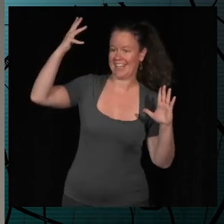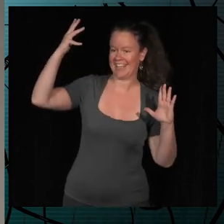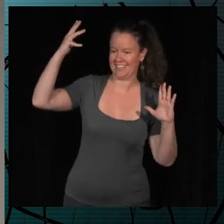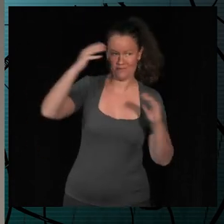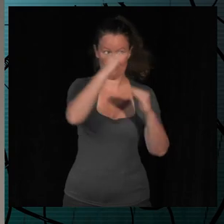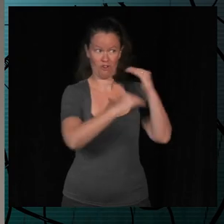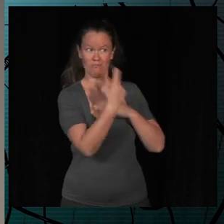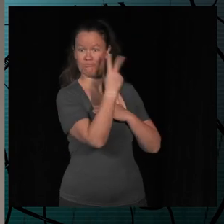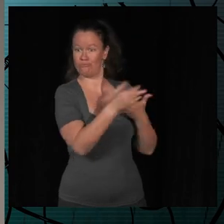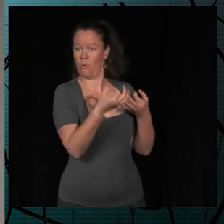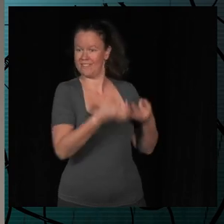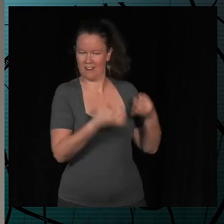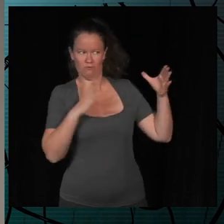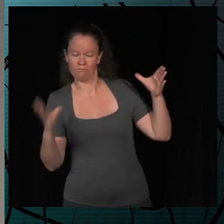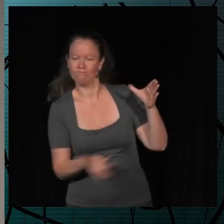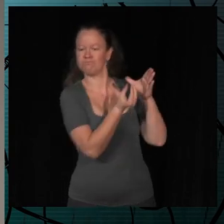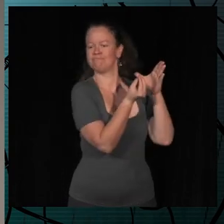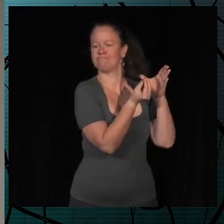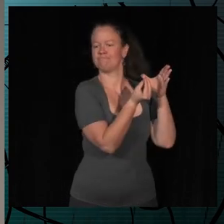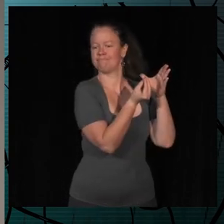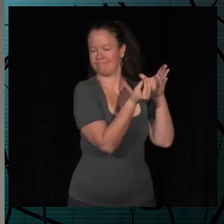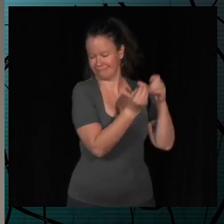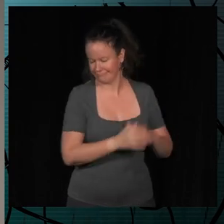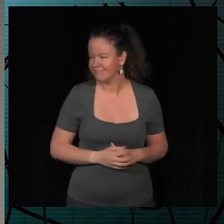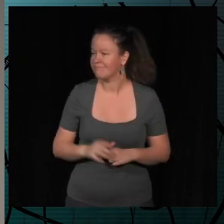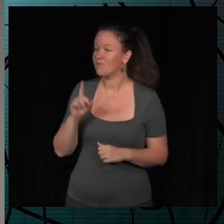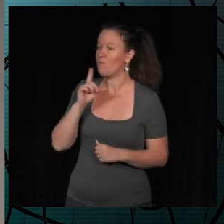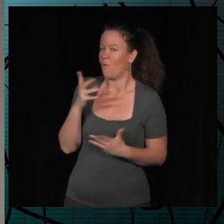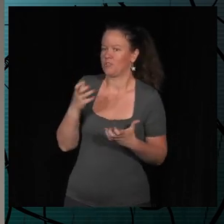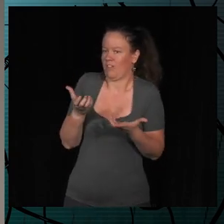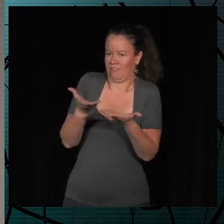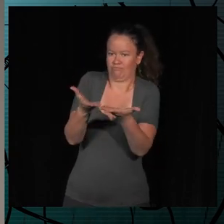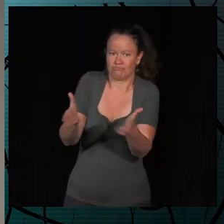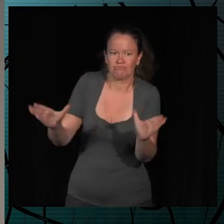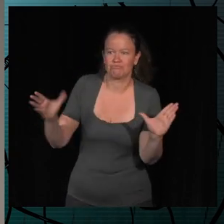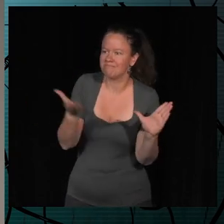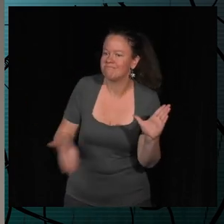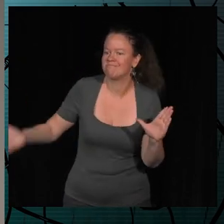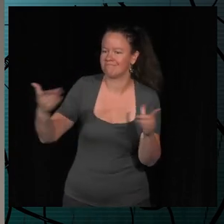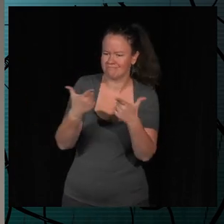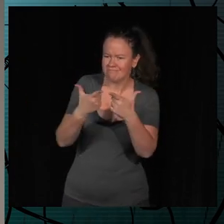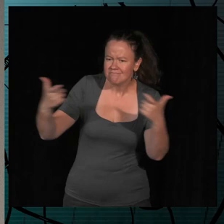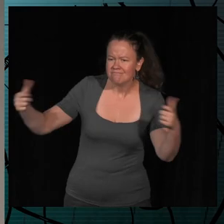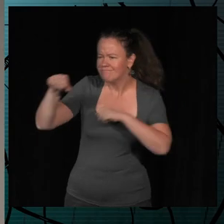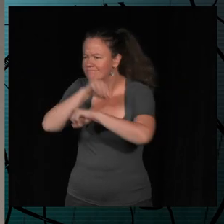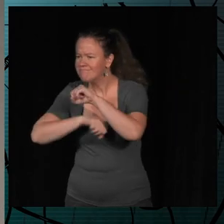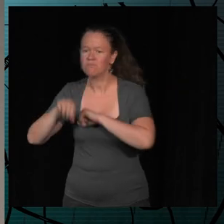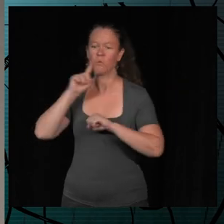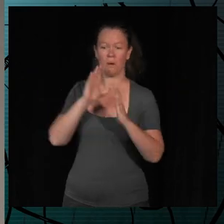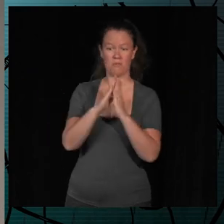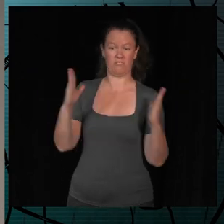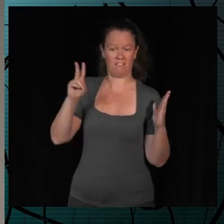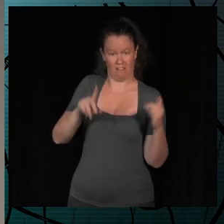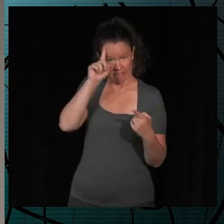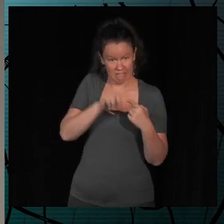de s'inscrire avec ce programme dans la diversité et dans l'ensemble des activités que portent les bibliothèques